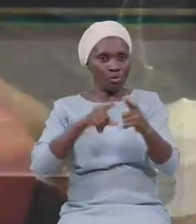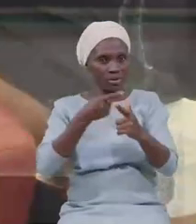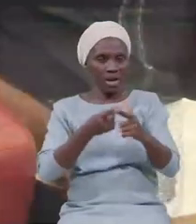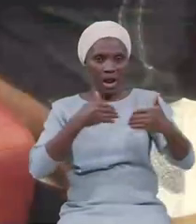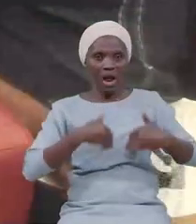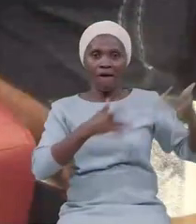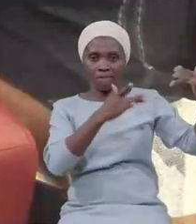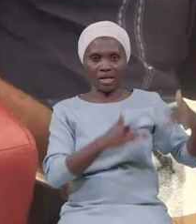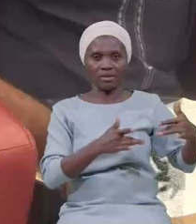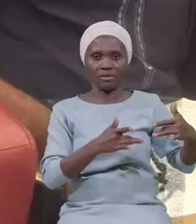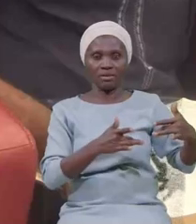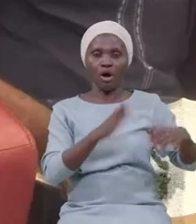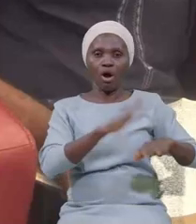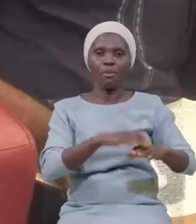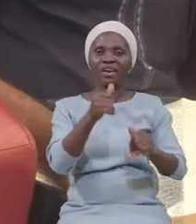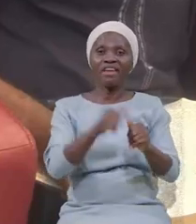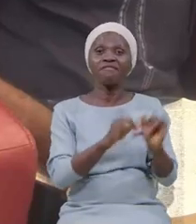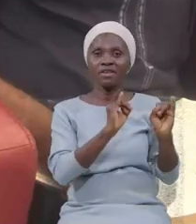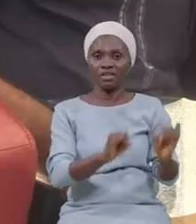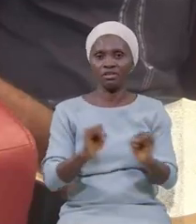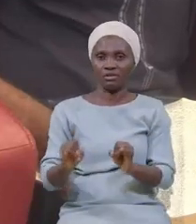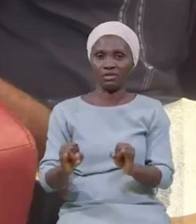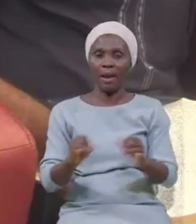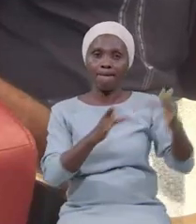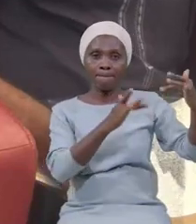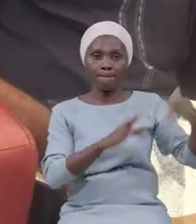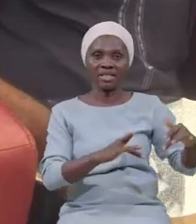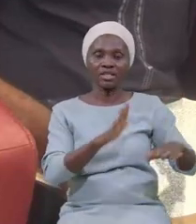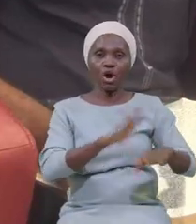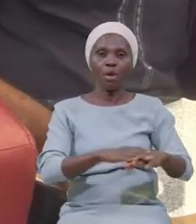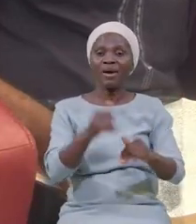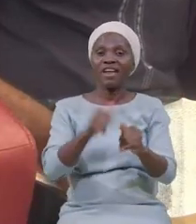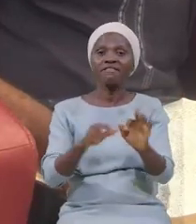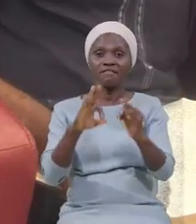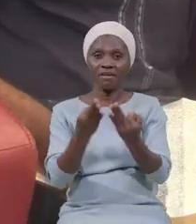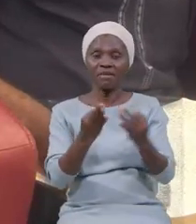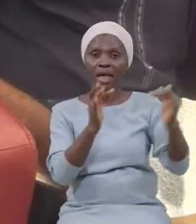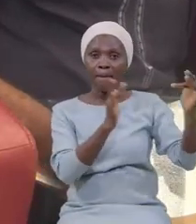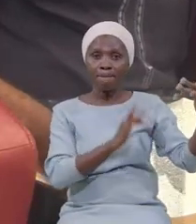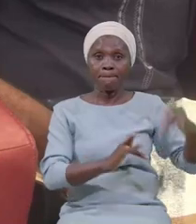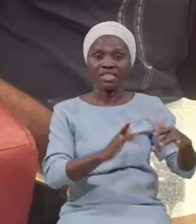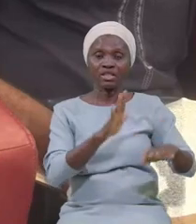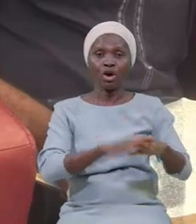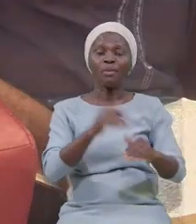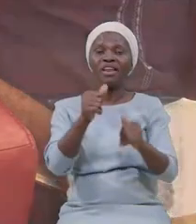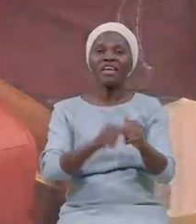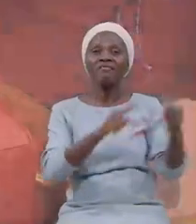aura pitié de tous. La miséricorde sur toute famille. Le Seigneur aura pitié de toute communauté. Le Seigneur aura